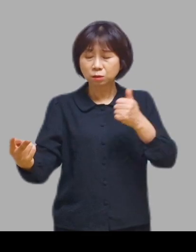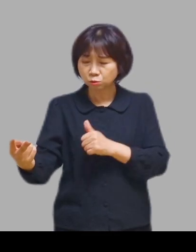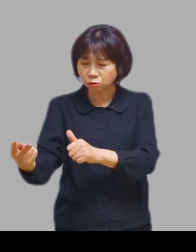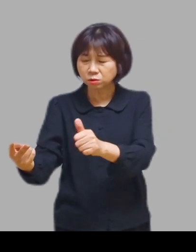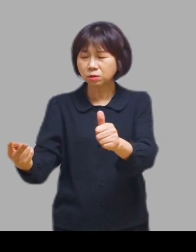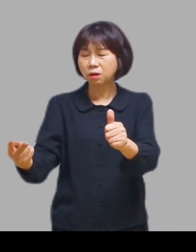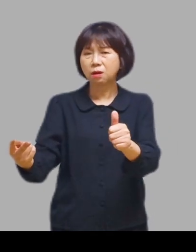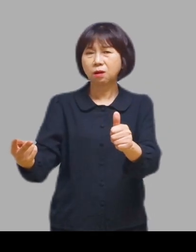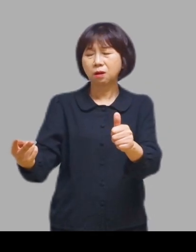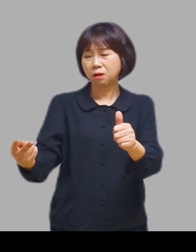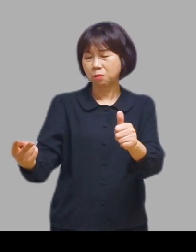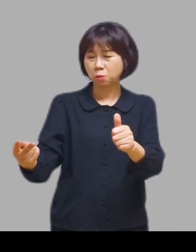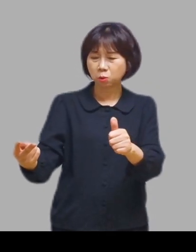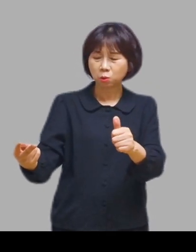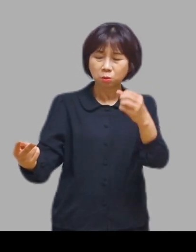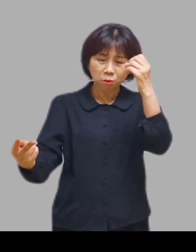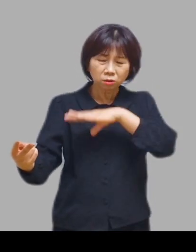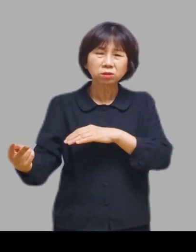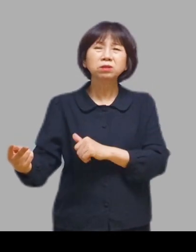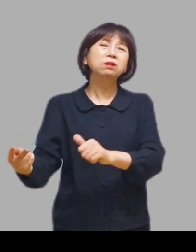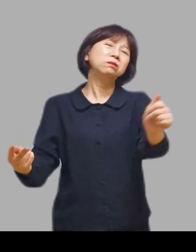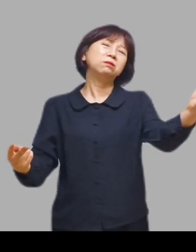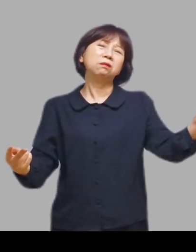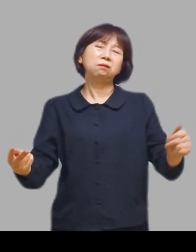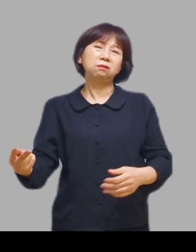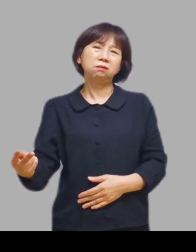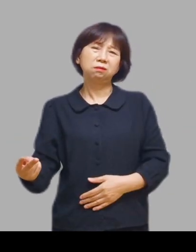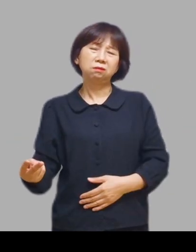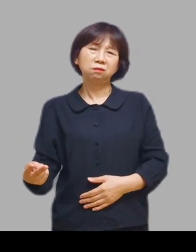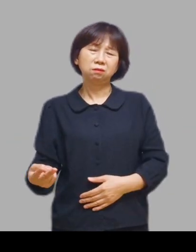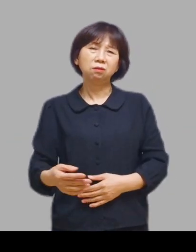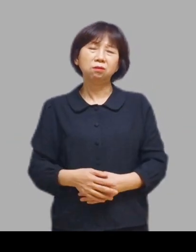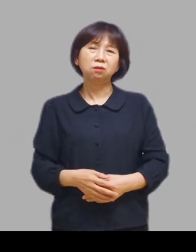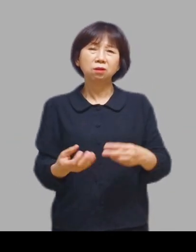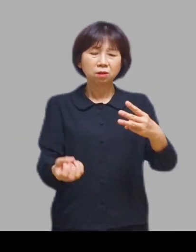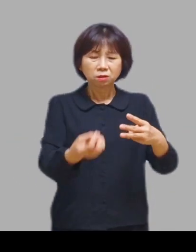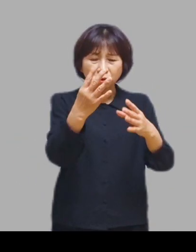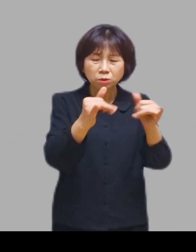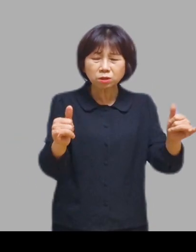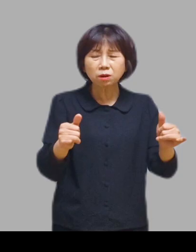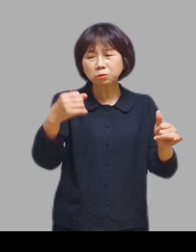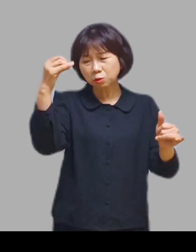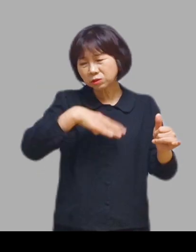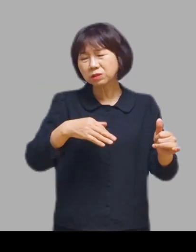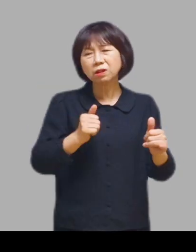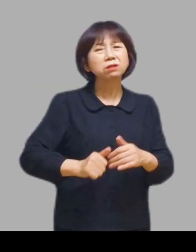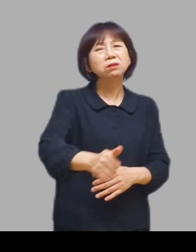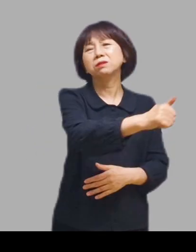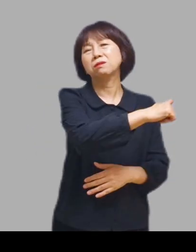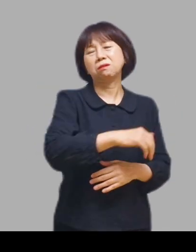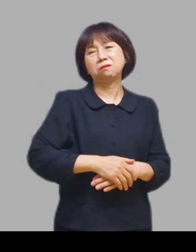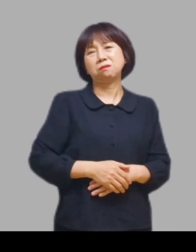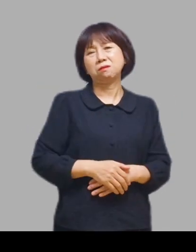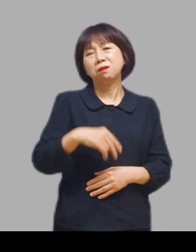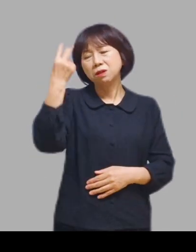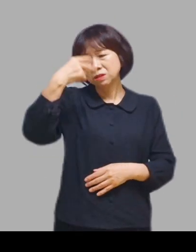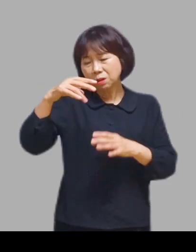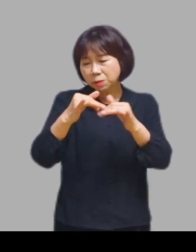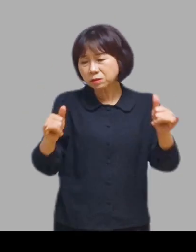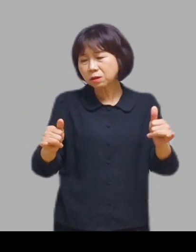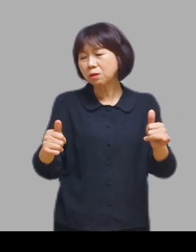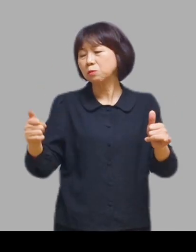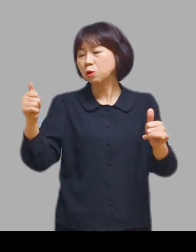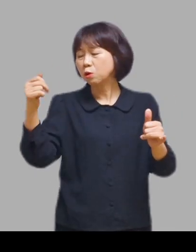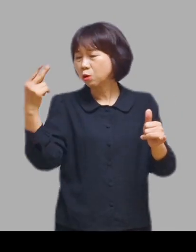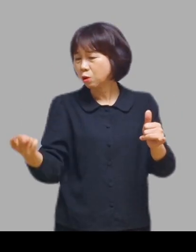레위인도 봅니다. 어떻게 했을까요? 그냥 지나가죠. 사마리아 사람은 보고 마음이 움직입니다. 맞습니다. 같은 장면을